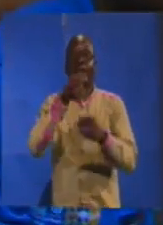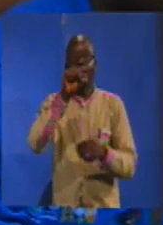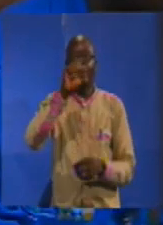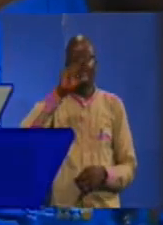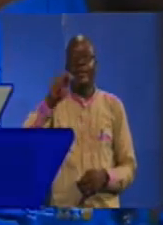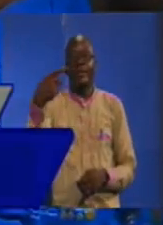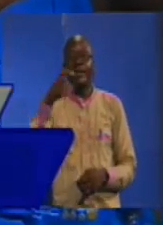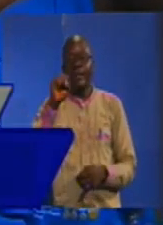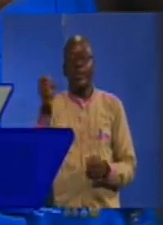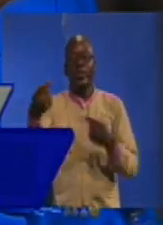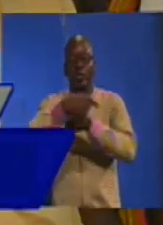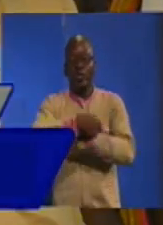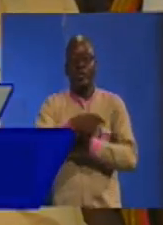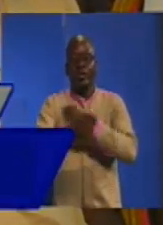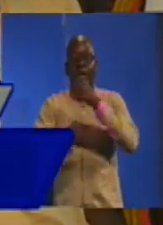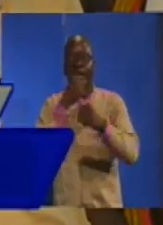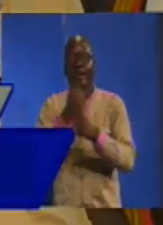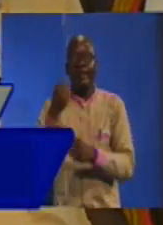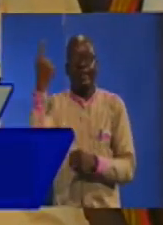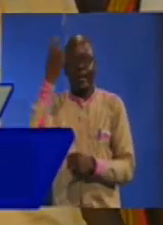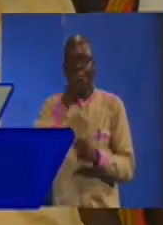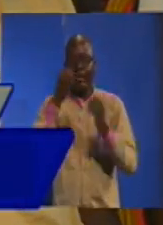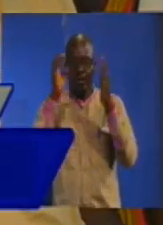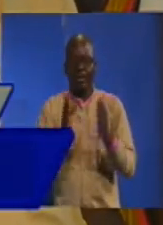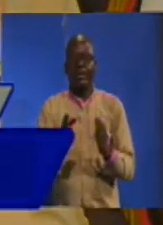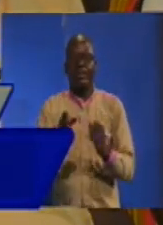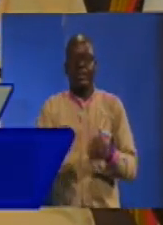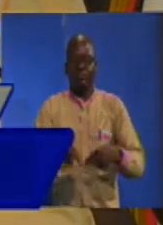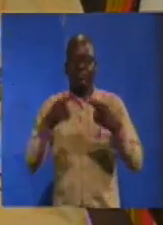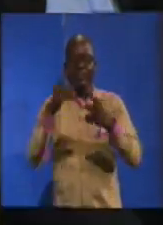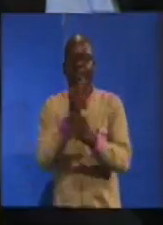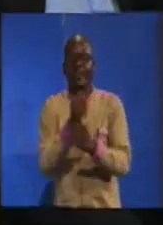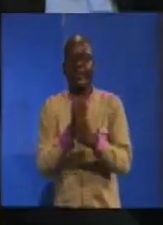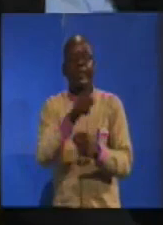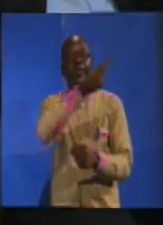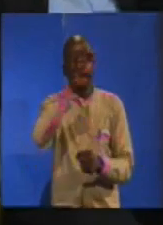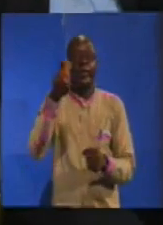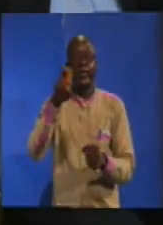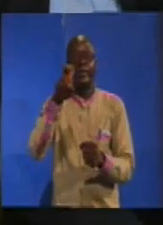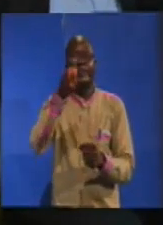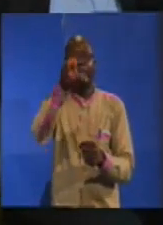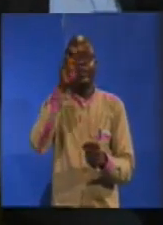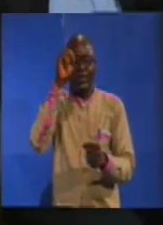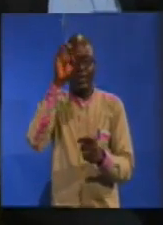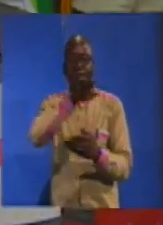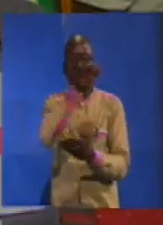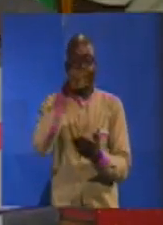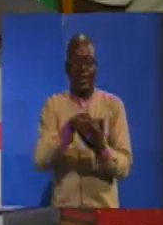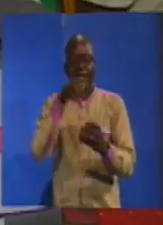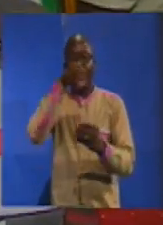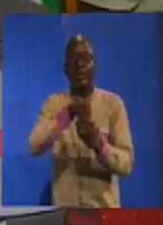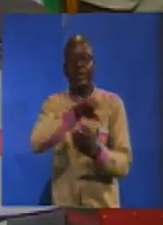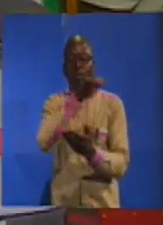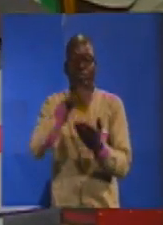de la journée de l'enfant africain. Le programme veut rendre fonctionnels 213 centres secondaires de l'état civil dans le